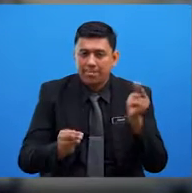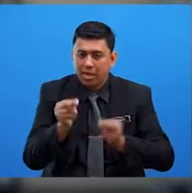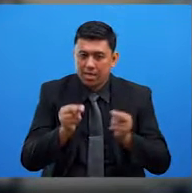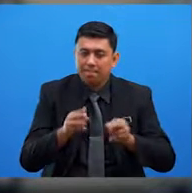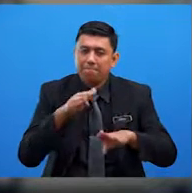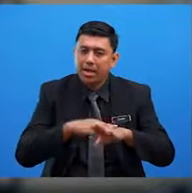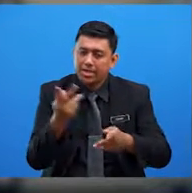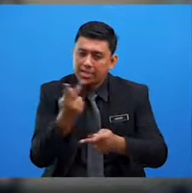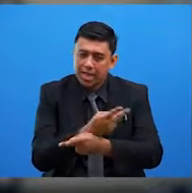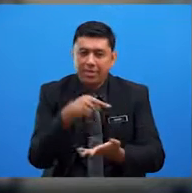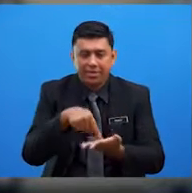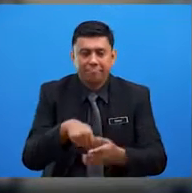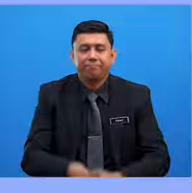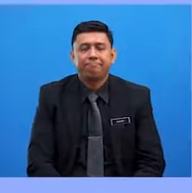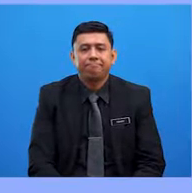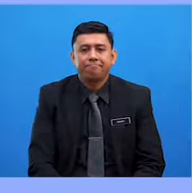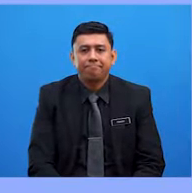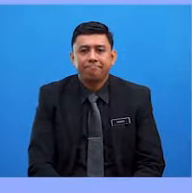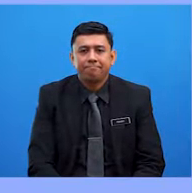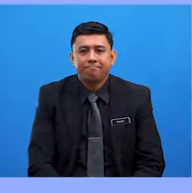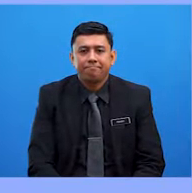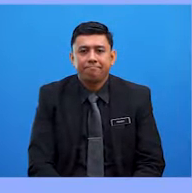episod kali ini.